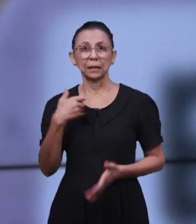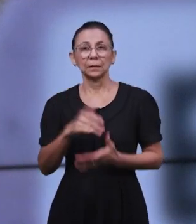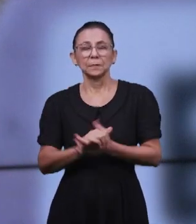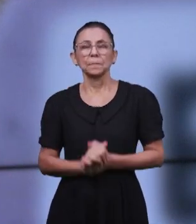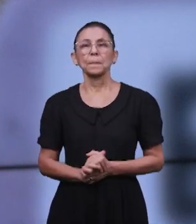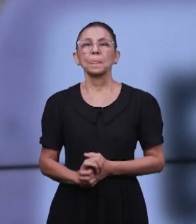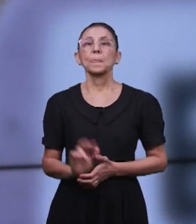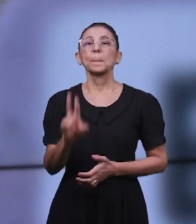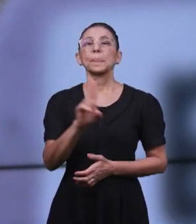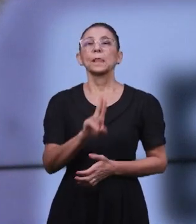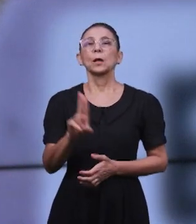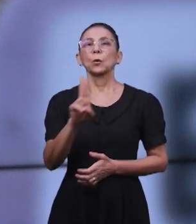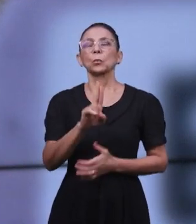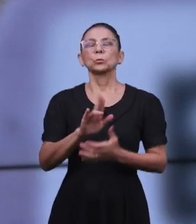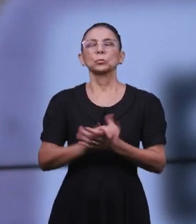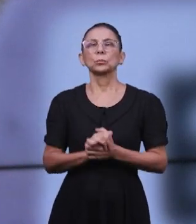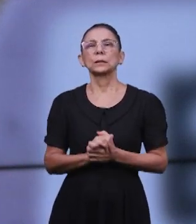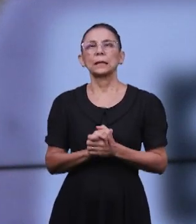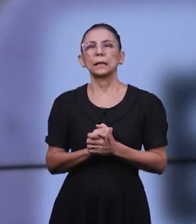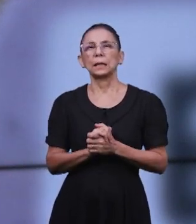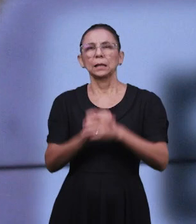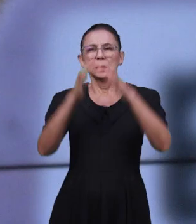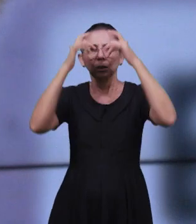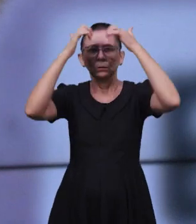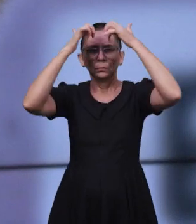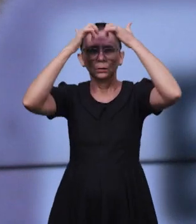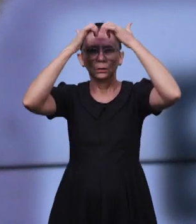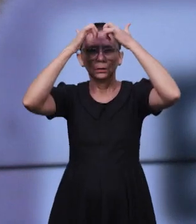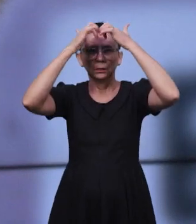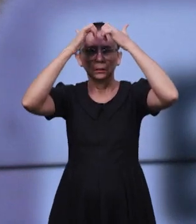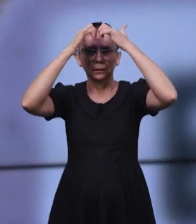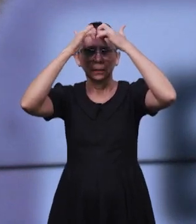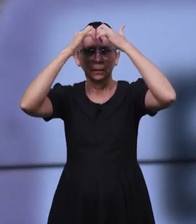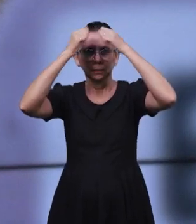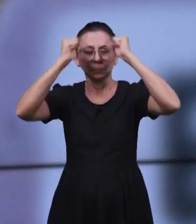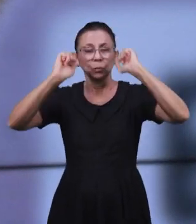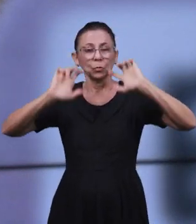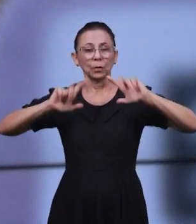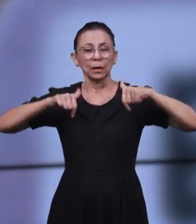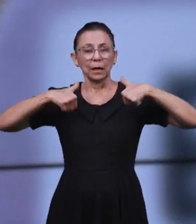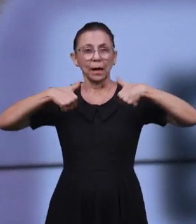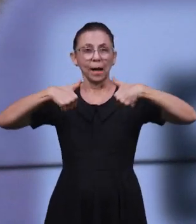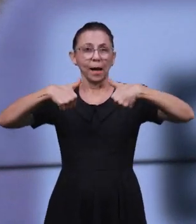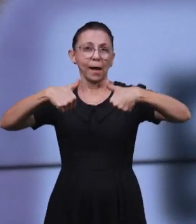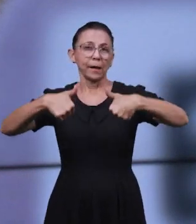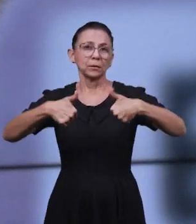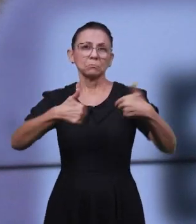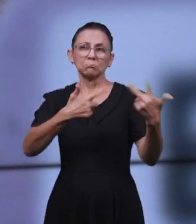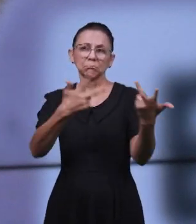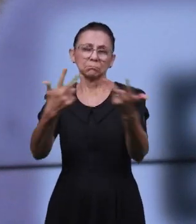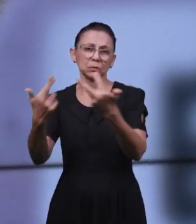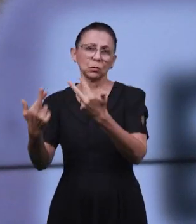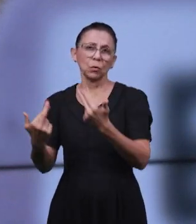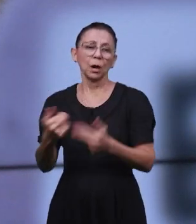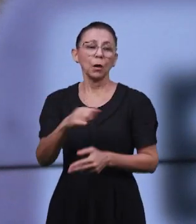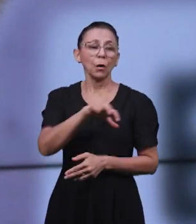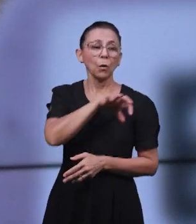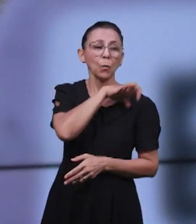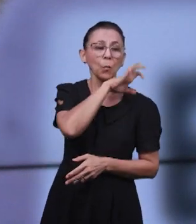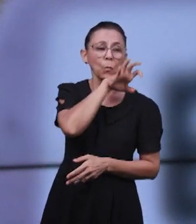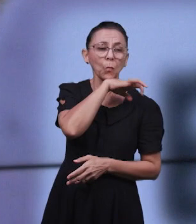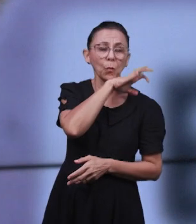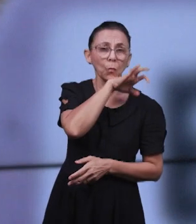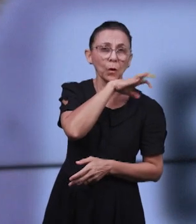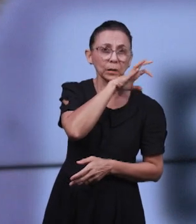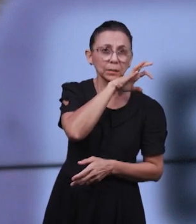des cellules miroirs. Ce sont des neurones qui réagissent de la même manière comme un animal fait